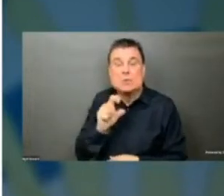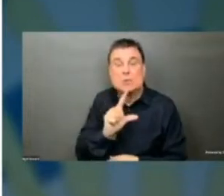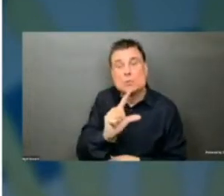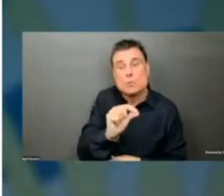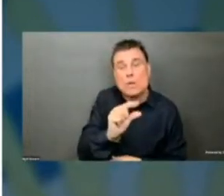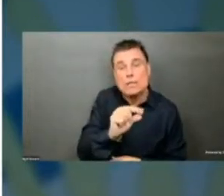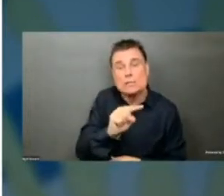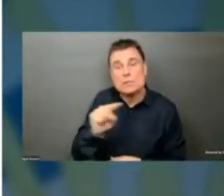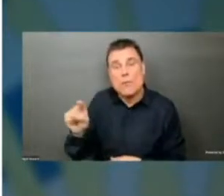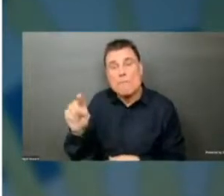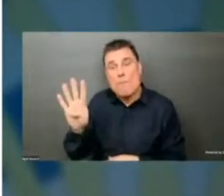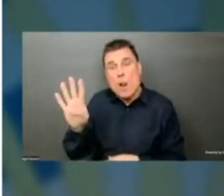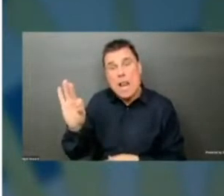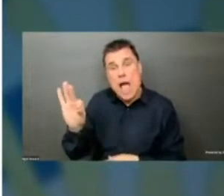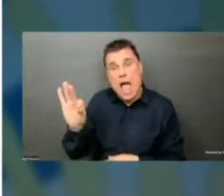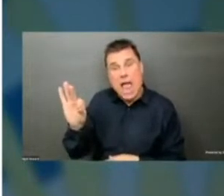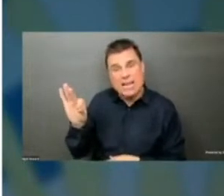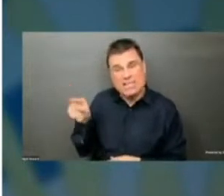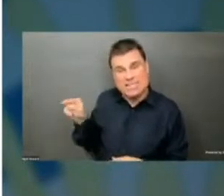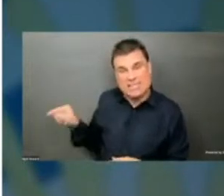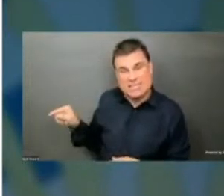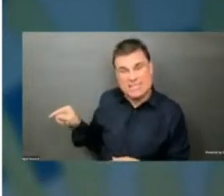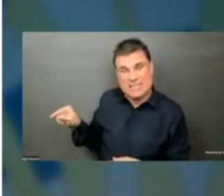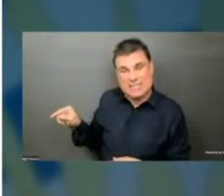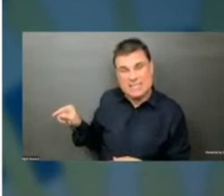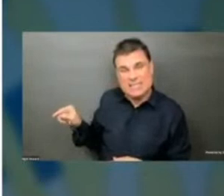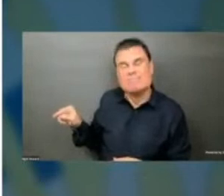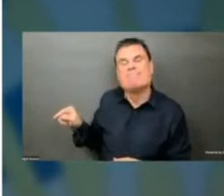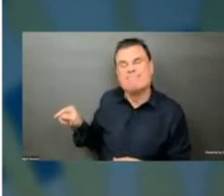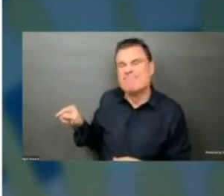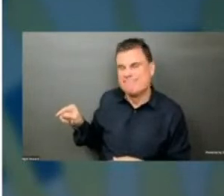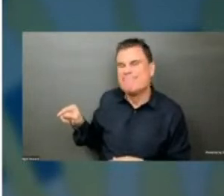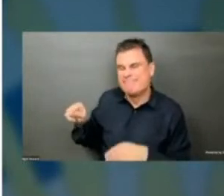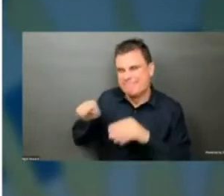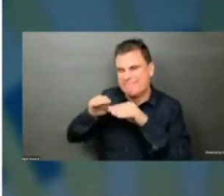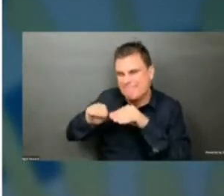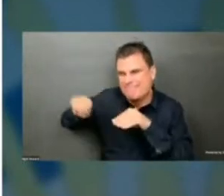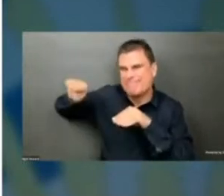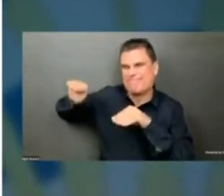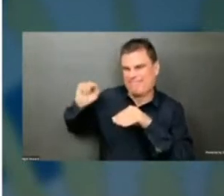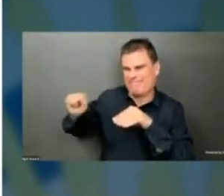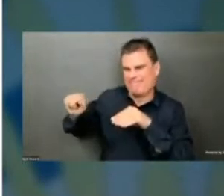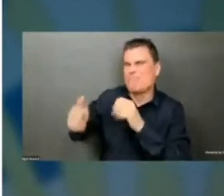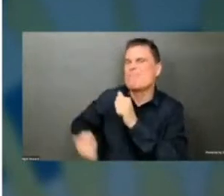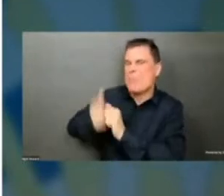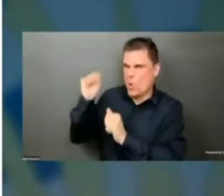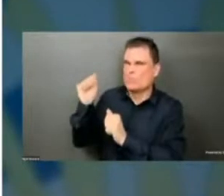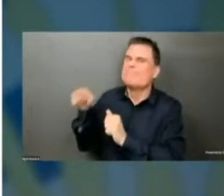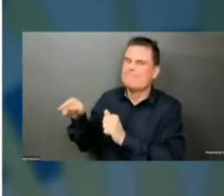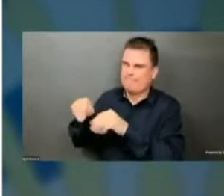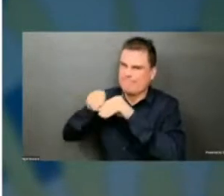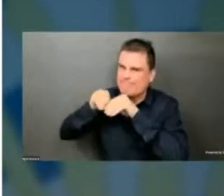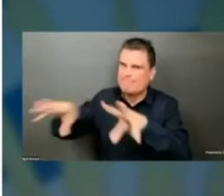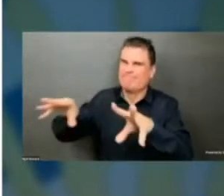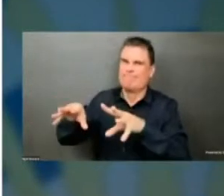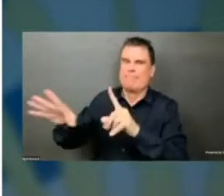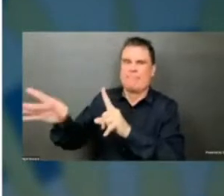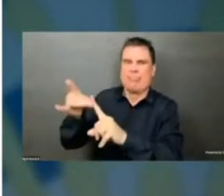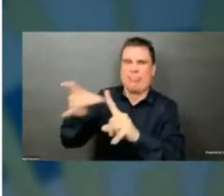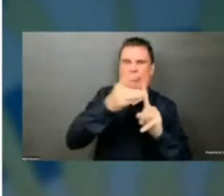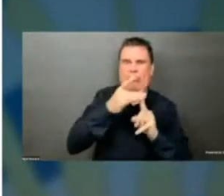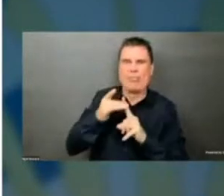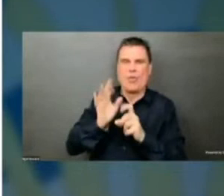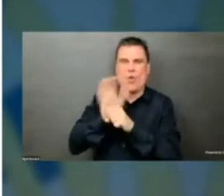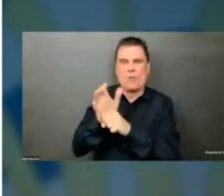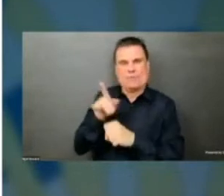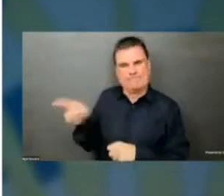19岁， And 反而 we- 60到 we've, 69、 from 70 the 到 data that we 79 have on the 慢慢 ground 慢 from 下降。 public health, we see that there's two different areas where we're 这